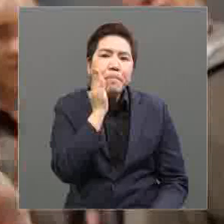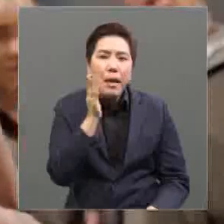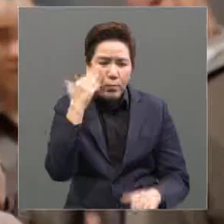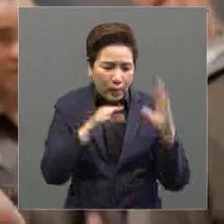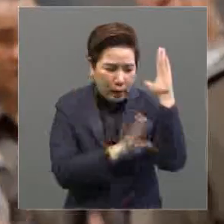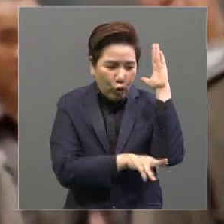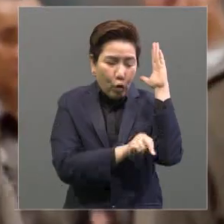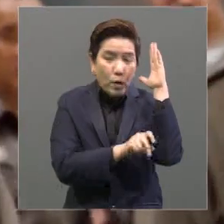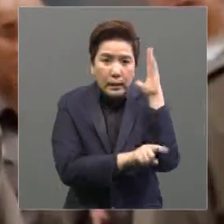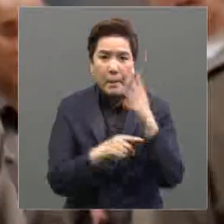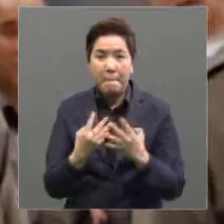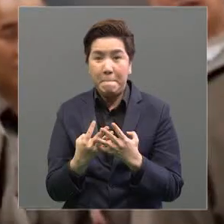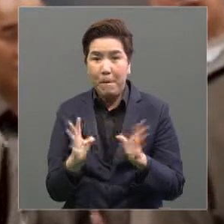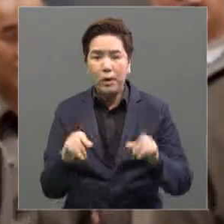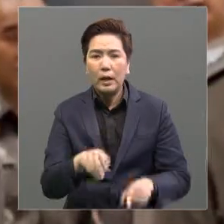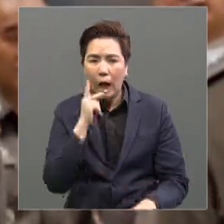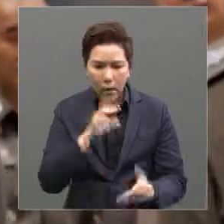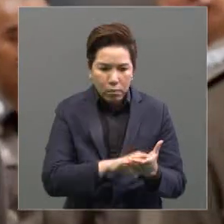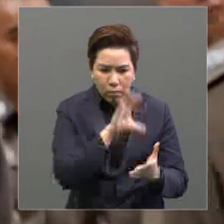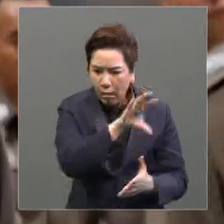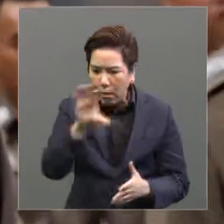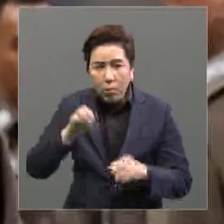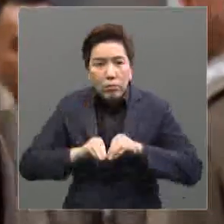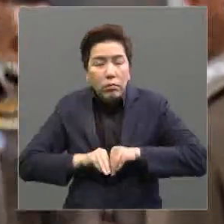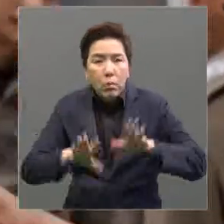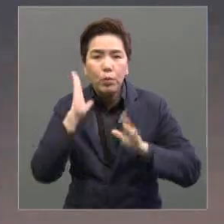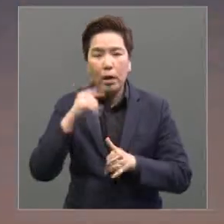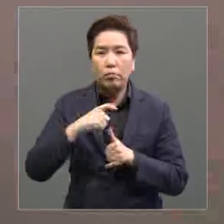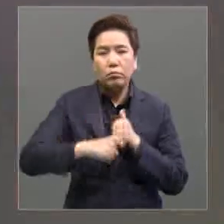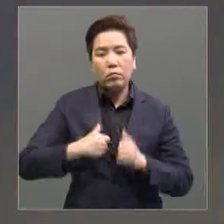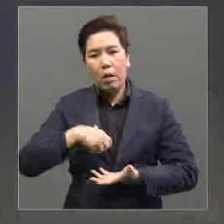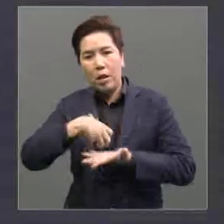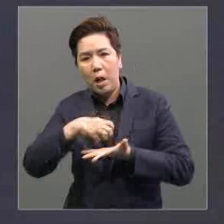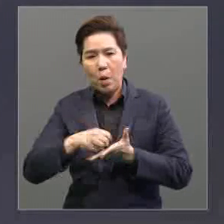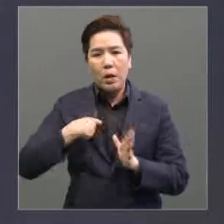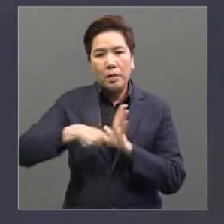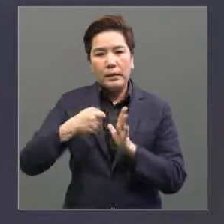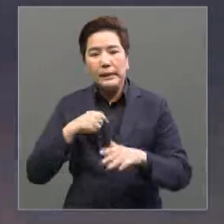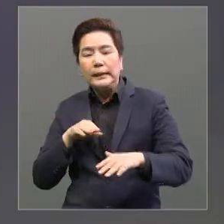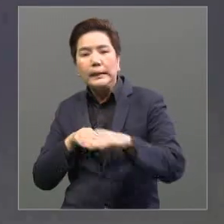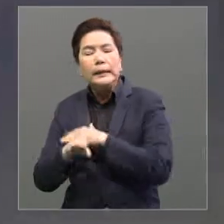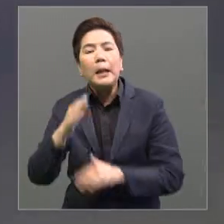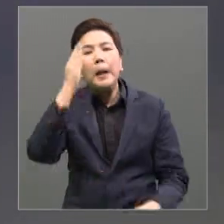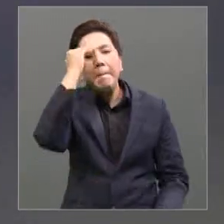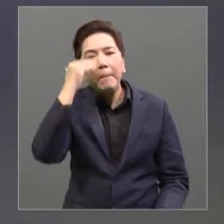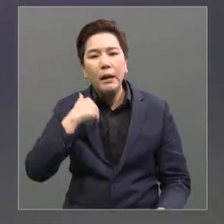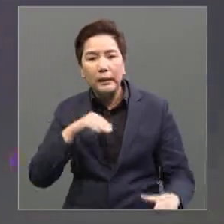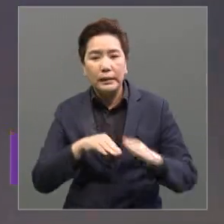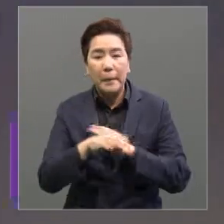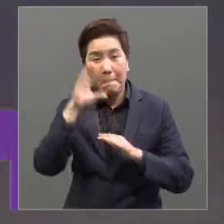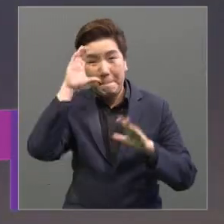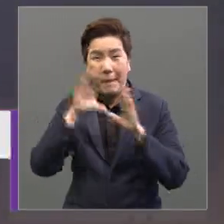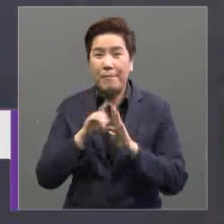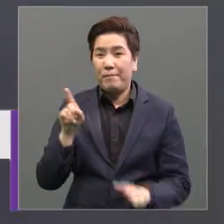ถูกปล่อยออกมาตามสื่อต่างๆเนี่ยนะแล้วในคลิปเนี่ยผู้ชายคนนี้เขาก็เล่าถึงสาเหตุการหลบหนีบอกว่าตัวเองหนีไปเนี่ยคลิปนี้นะบอ